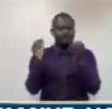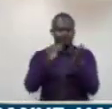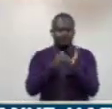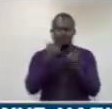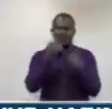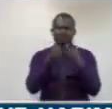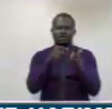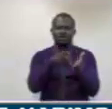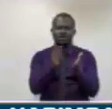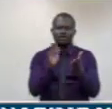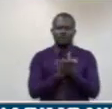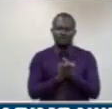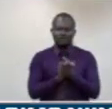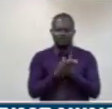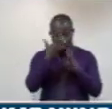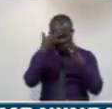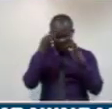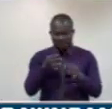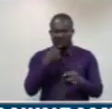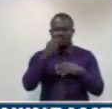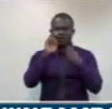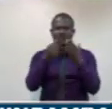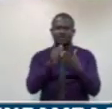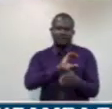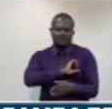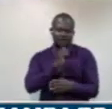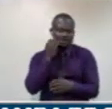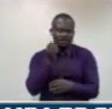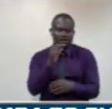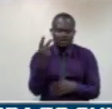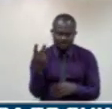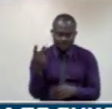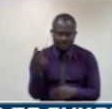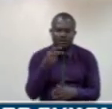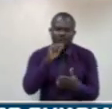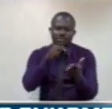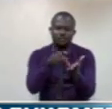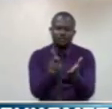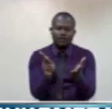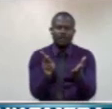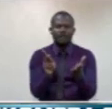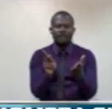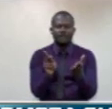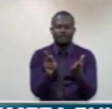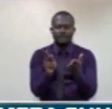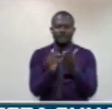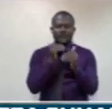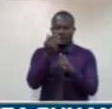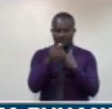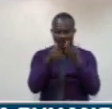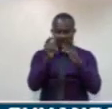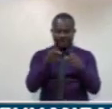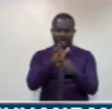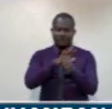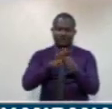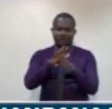cyo kutishyurwa. Byari amahitamo yo kuvuga ngo ese mwakwihangana amezi abiri mutishyuwe amafaranga azaza uko